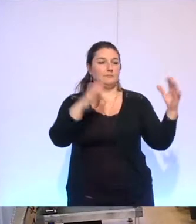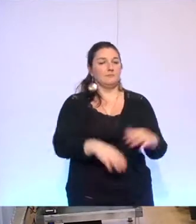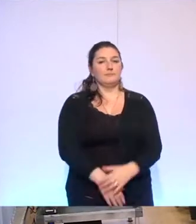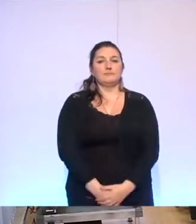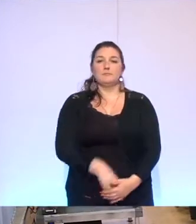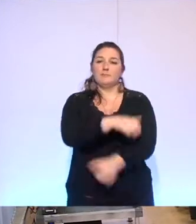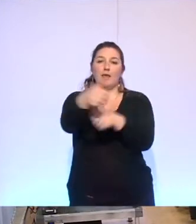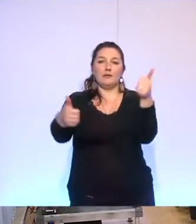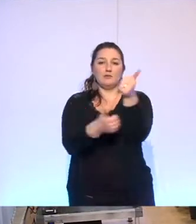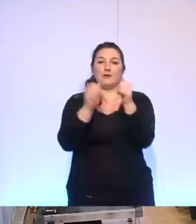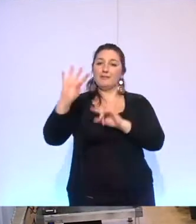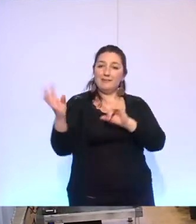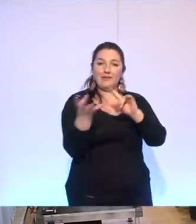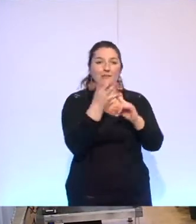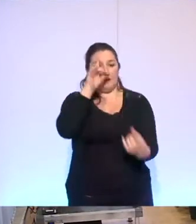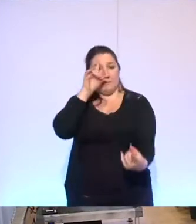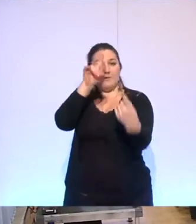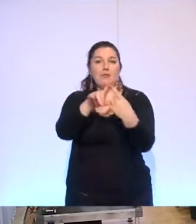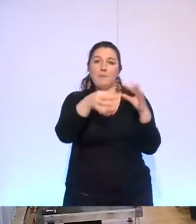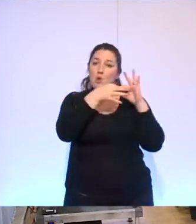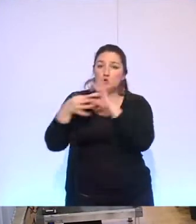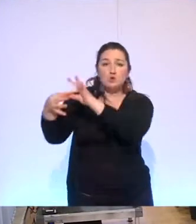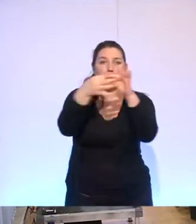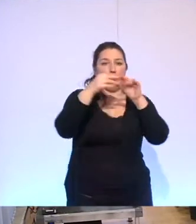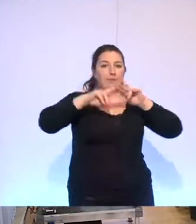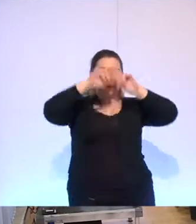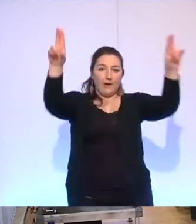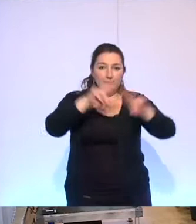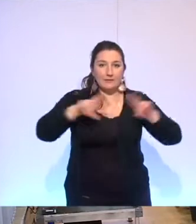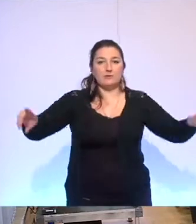Quatrième adjoint, adjoint aux solidarités internationales, Bernard Macré.